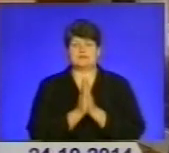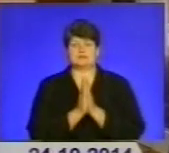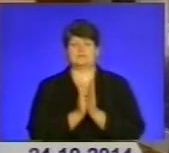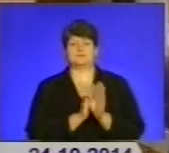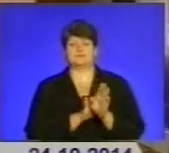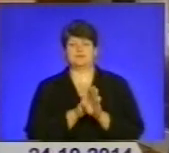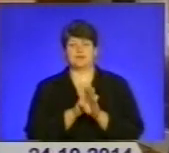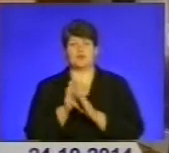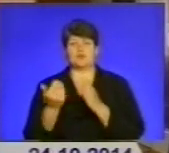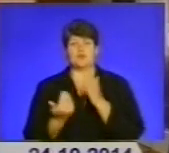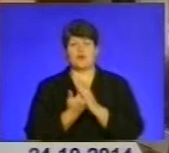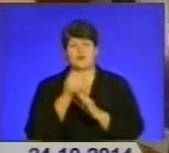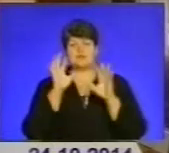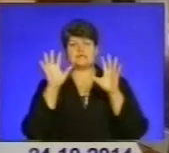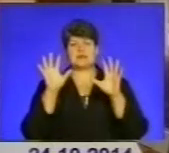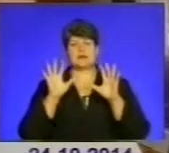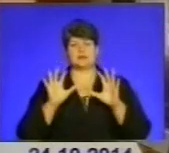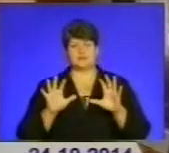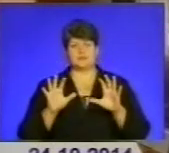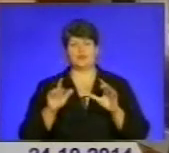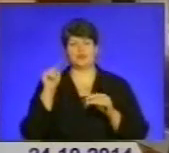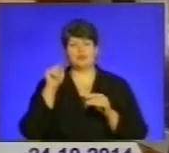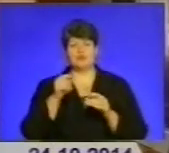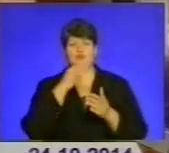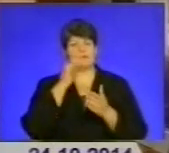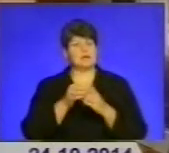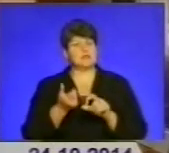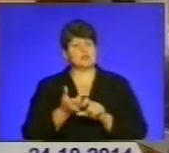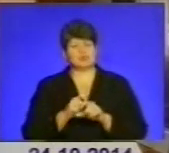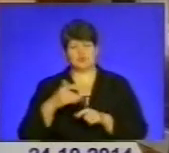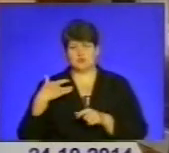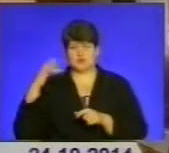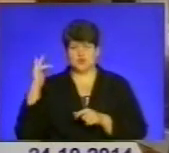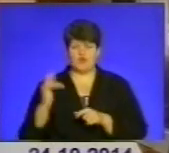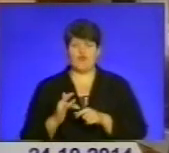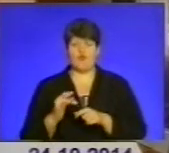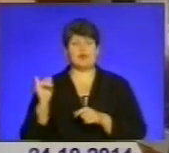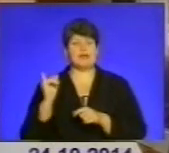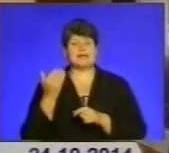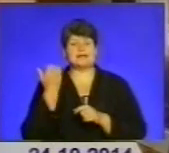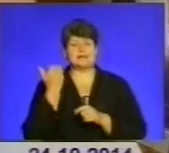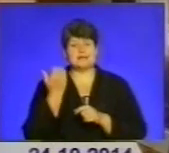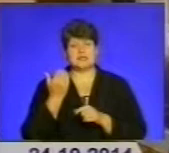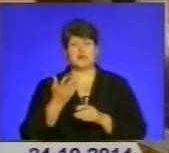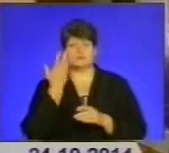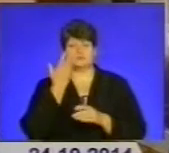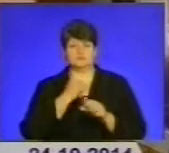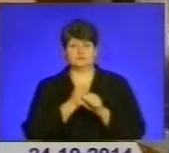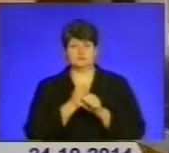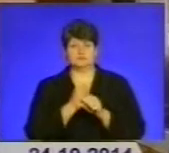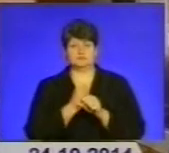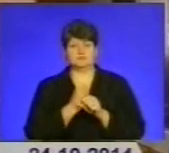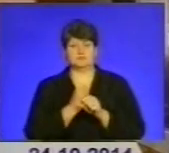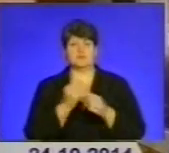нового законодавства, тому як відповідальність досить сувора і її при вчиненні неправомірних дій